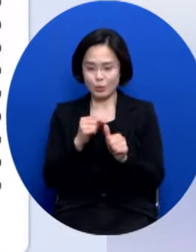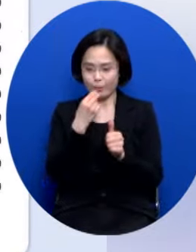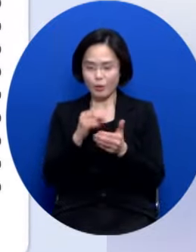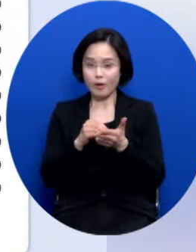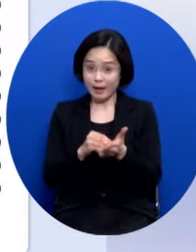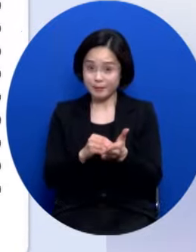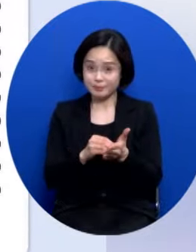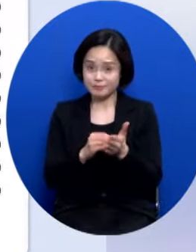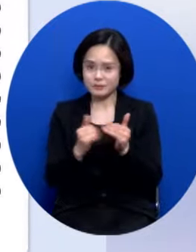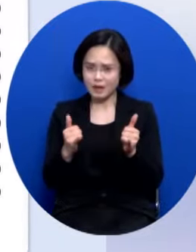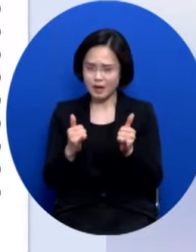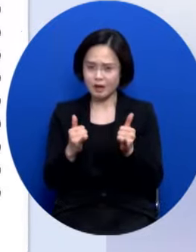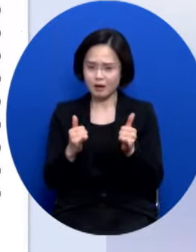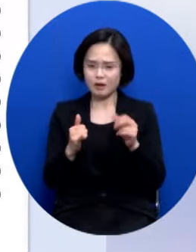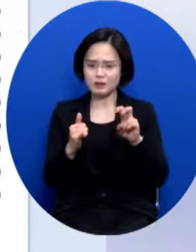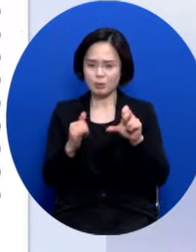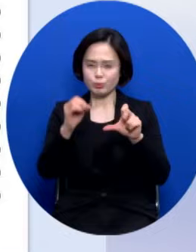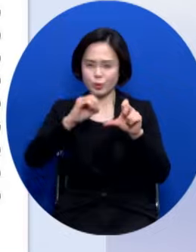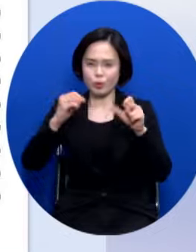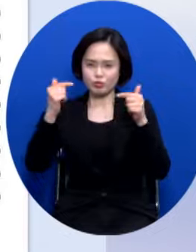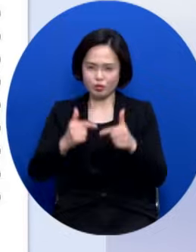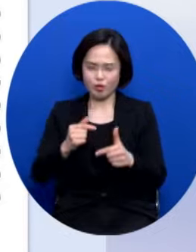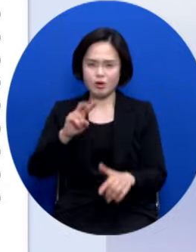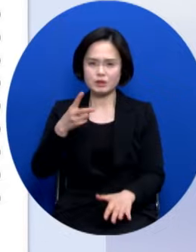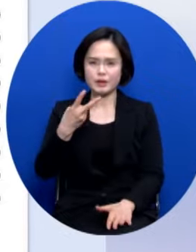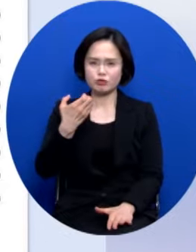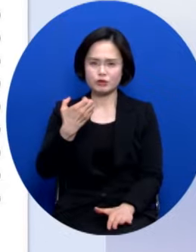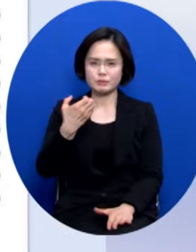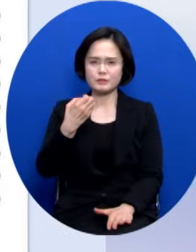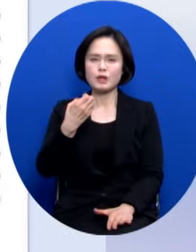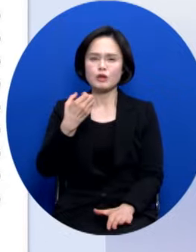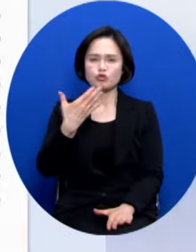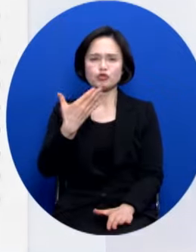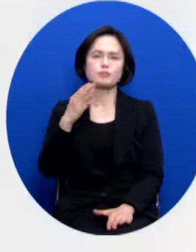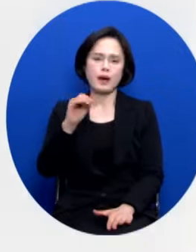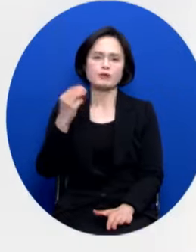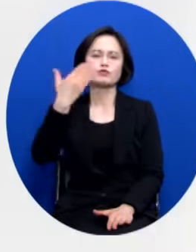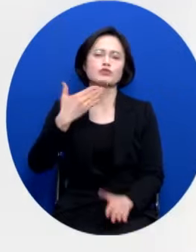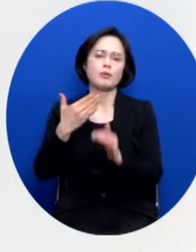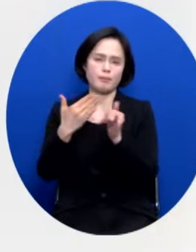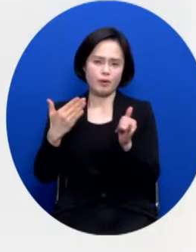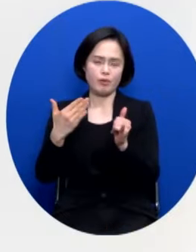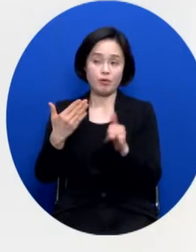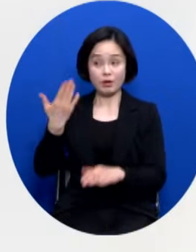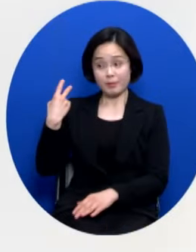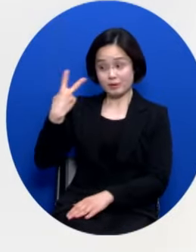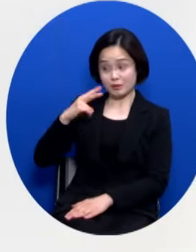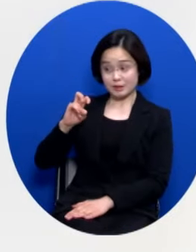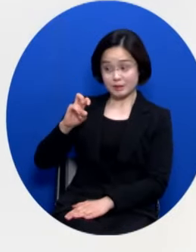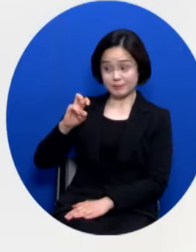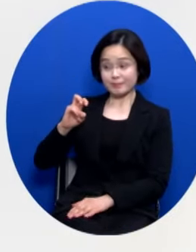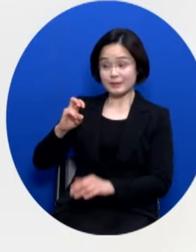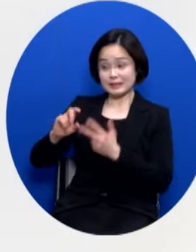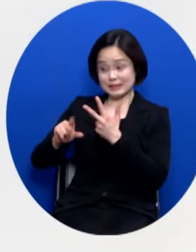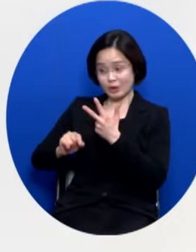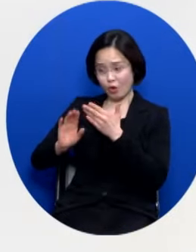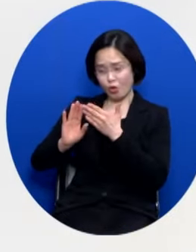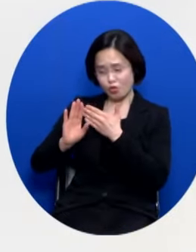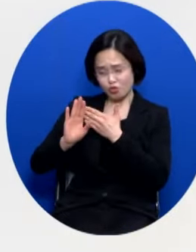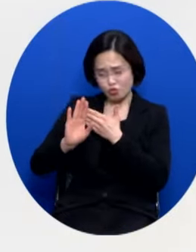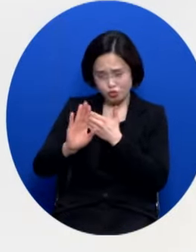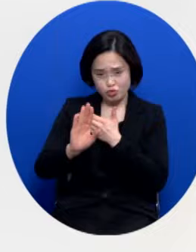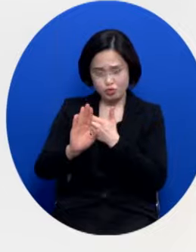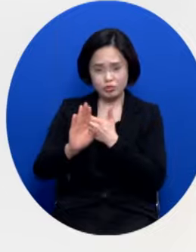감소한 239만 9천 명으로 코로나19로 고용시장이 얼어붙었던 2020년 7월 이후 43개월